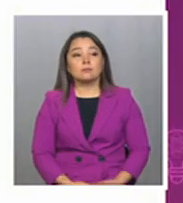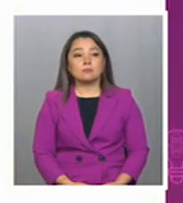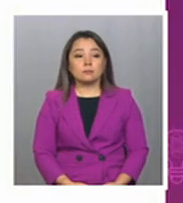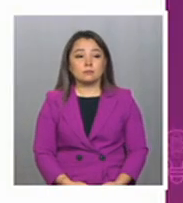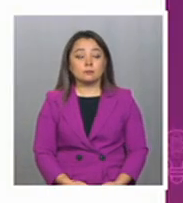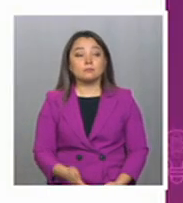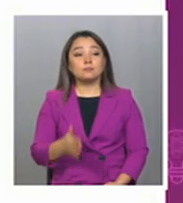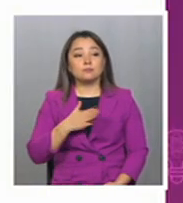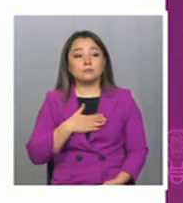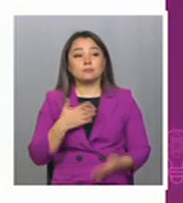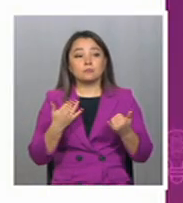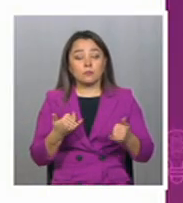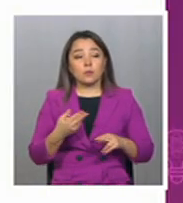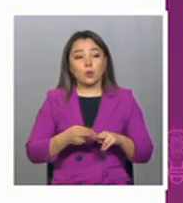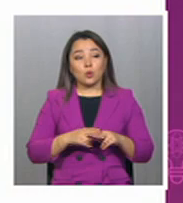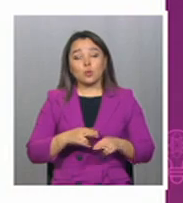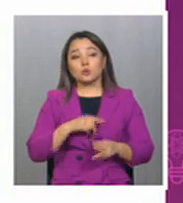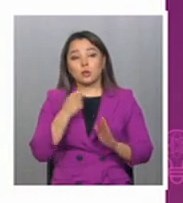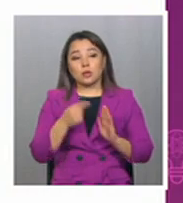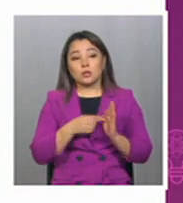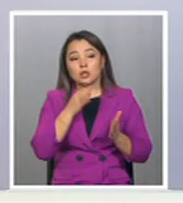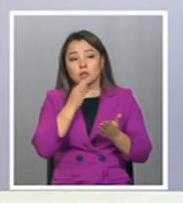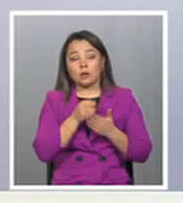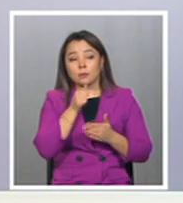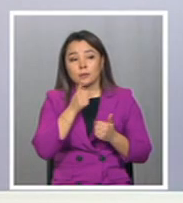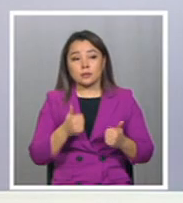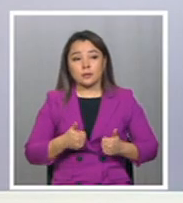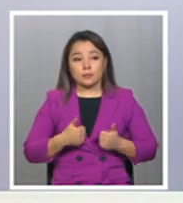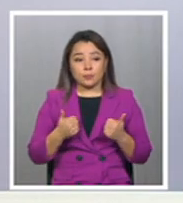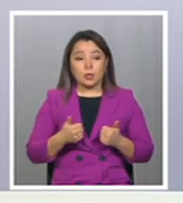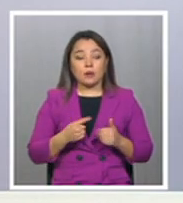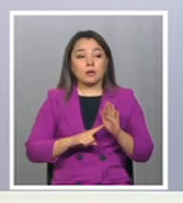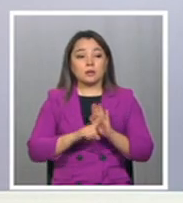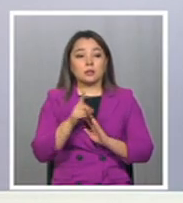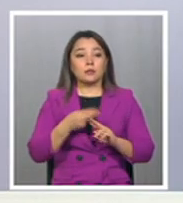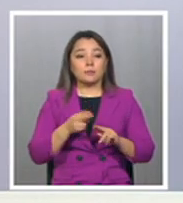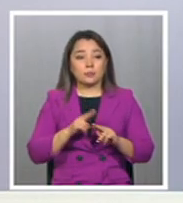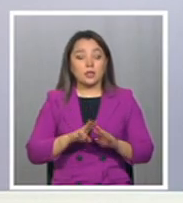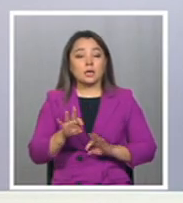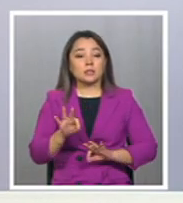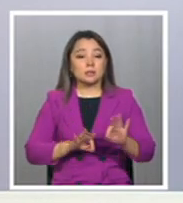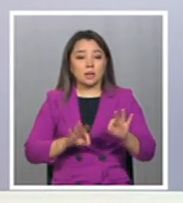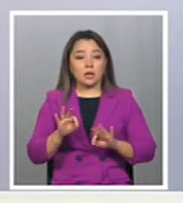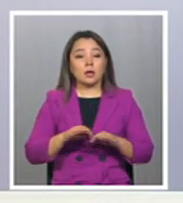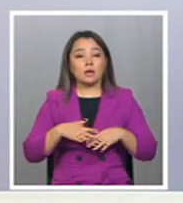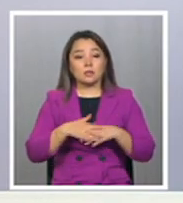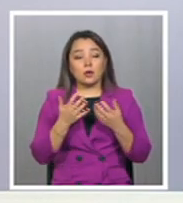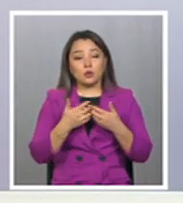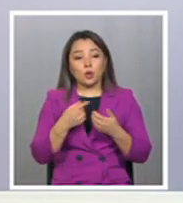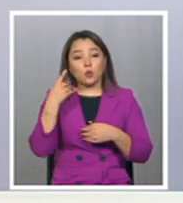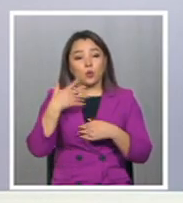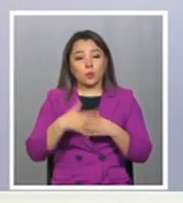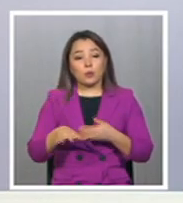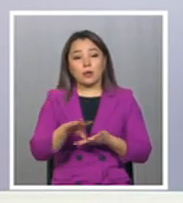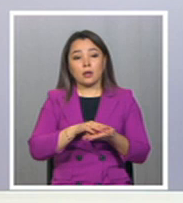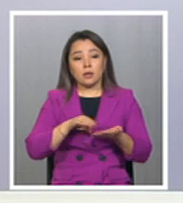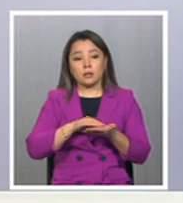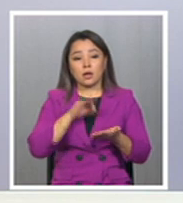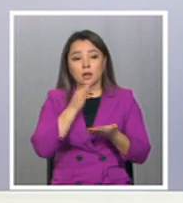Біз бүгін осы сұрақтарға жауап береміз. Алдымен сызықтық алгоритм ұғымын қайталап өтейік.